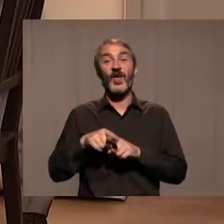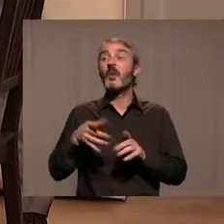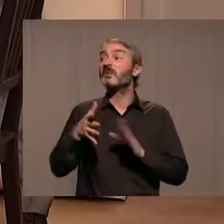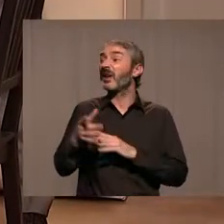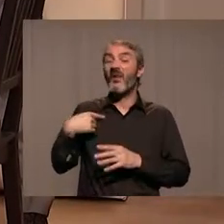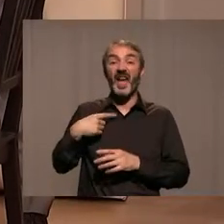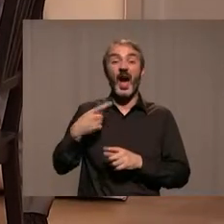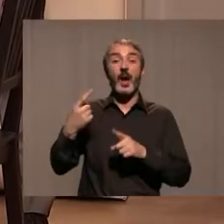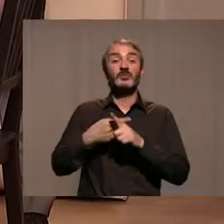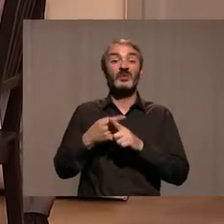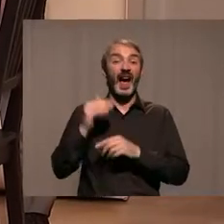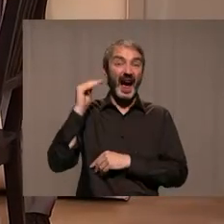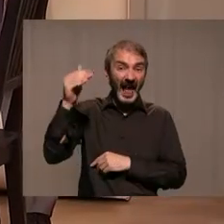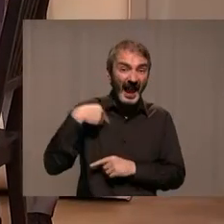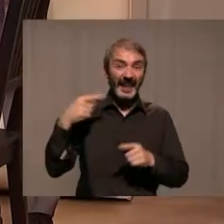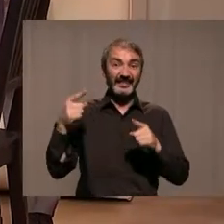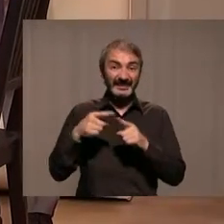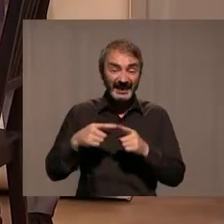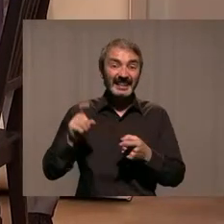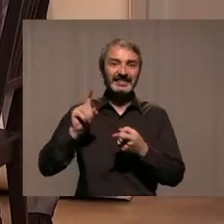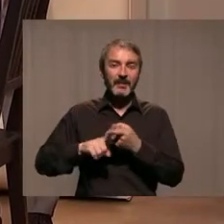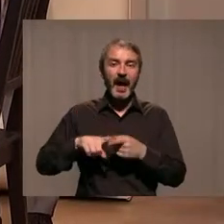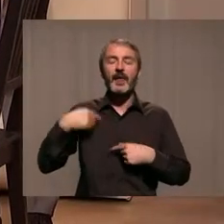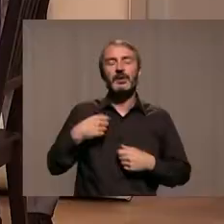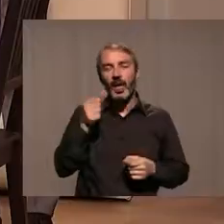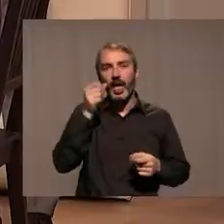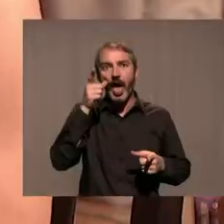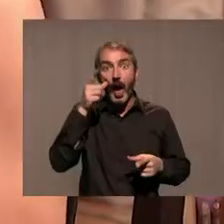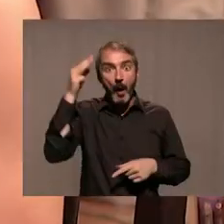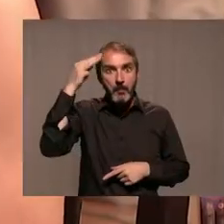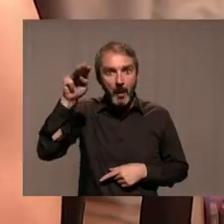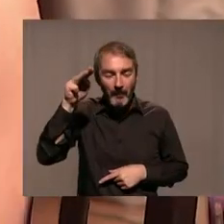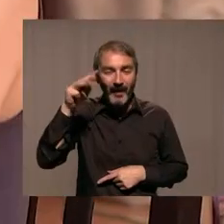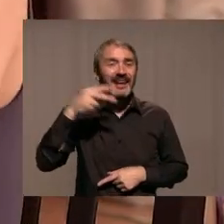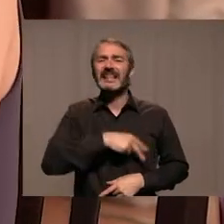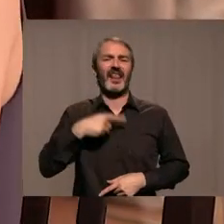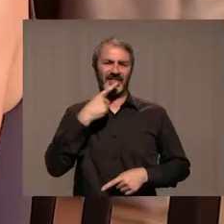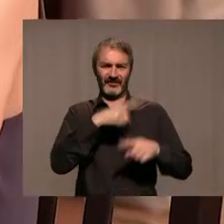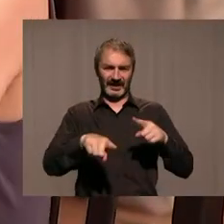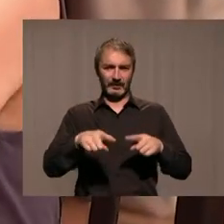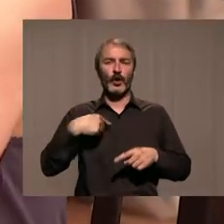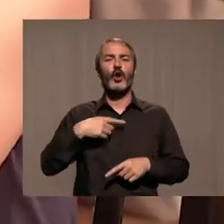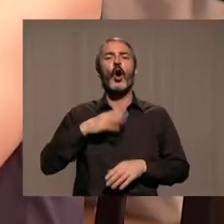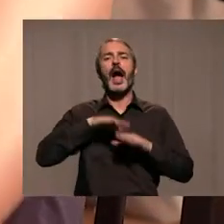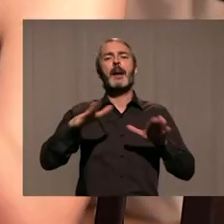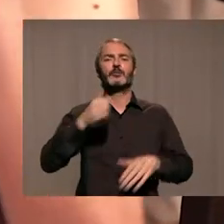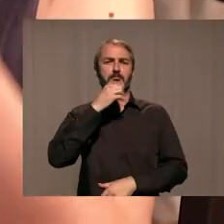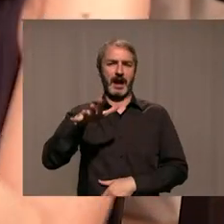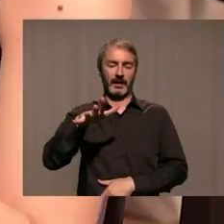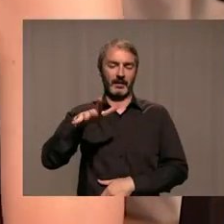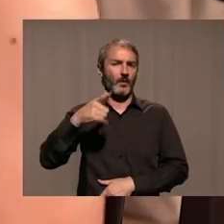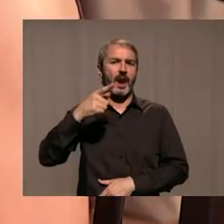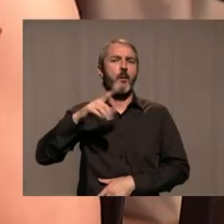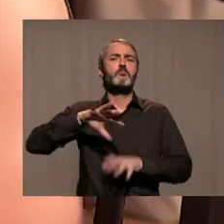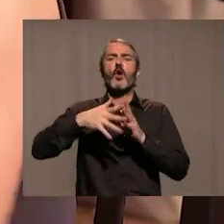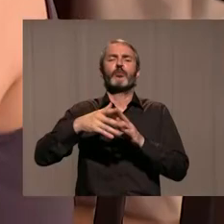tenia els cosins grans, tenia el tiet, el germà... Després vaig descobrir que la Pompeu en general era diferent, perquè jo estic a Campus Mar, que és un món, bueno... Què